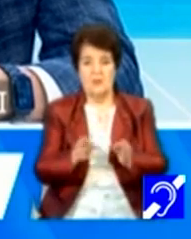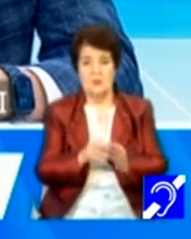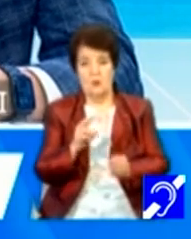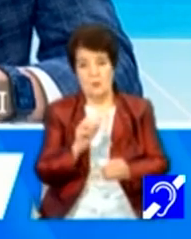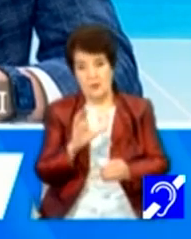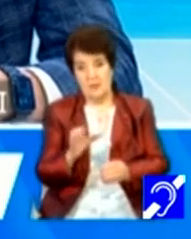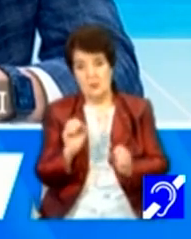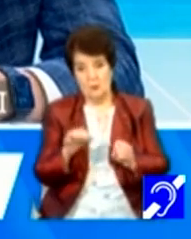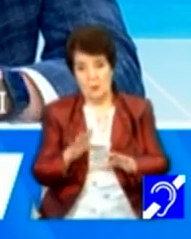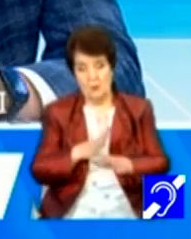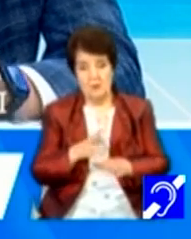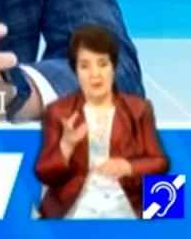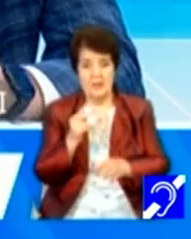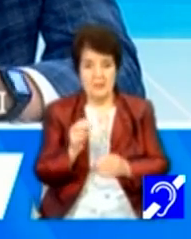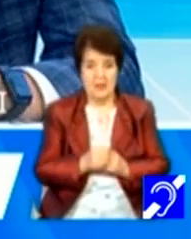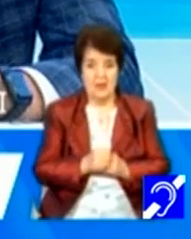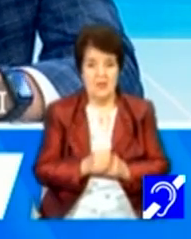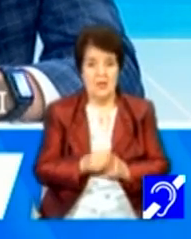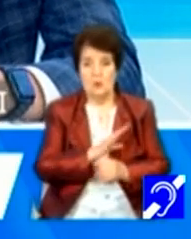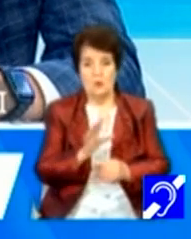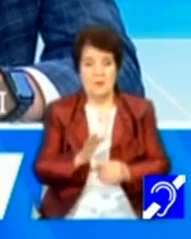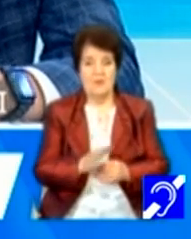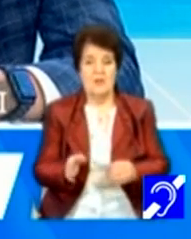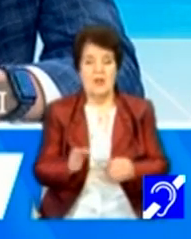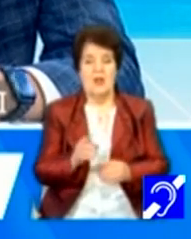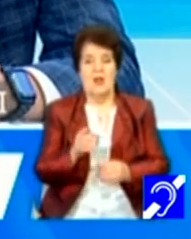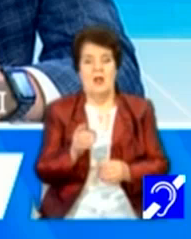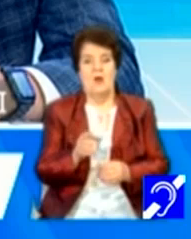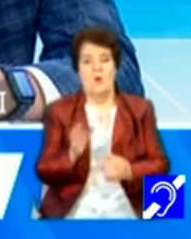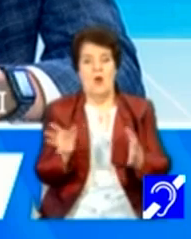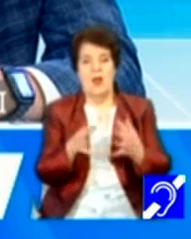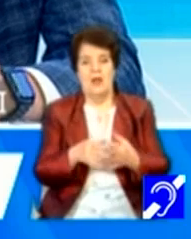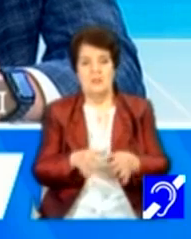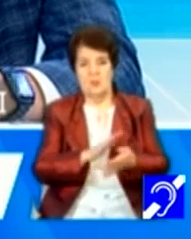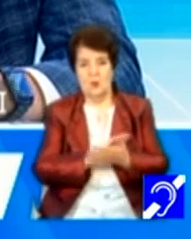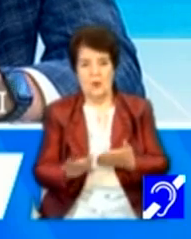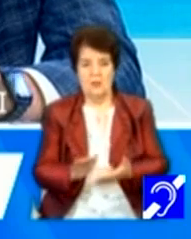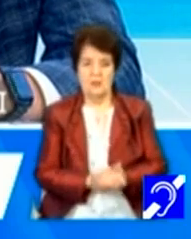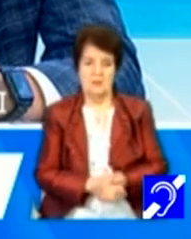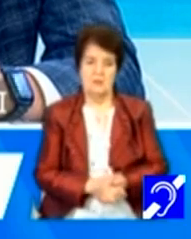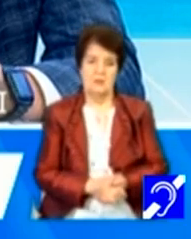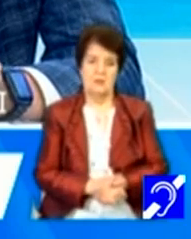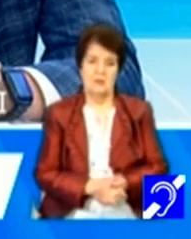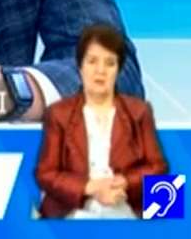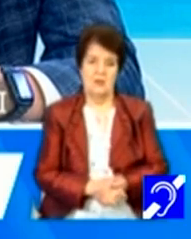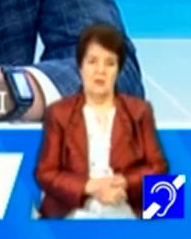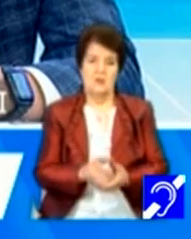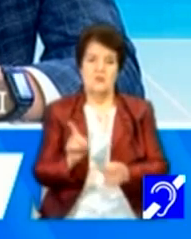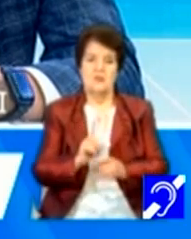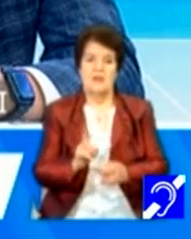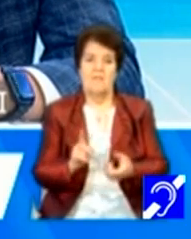PAS-ul și probabil cu platforma, da, vom avea o alianță curat pro-românească și curat pro-europeană. Ce vă leagă